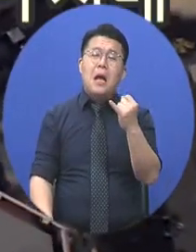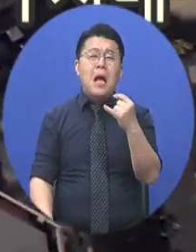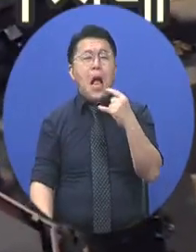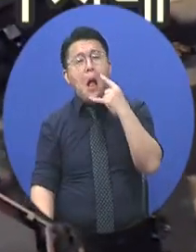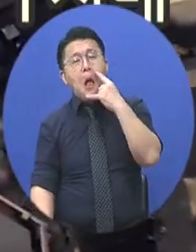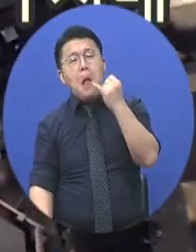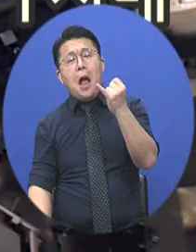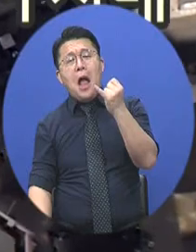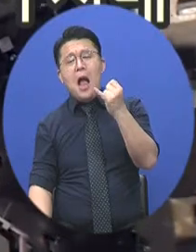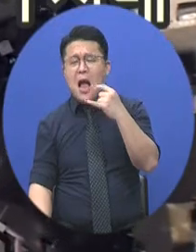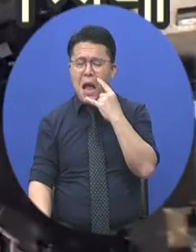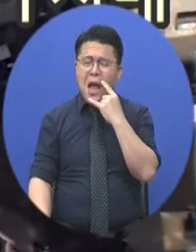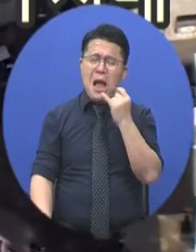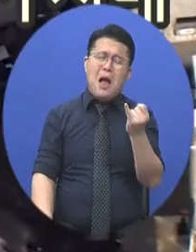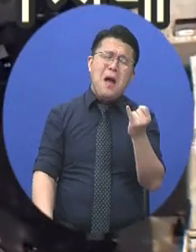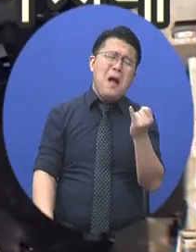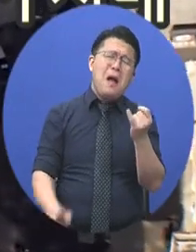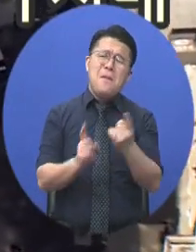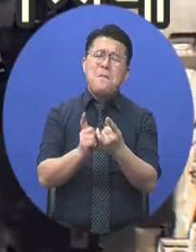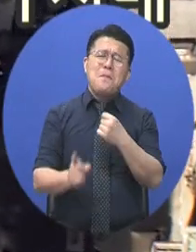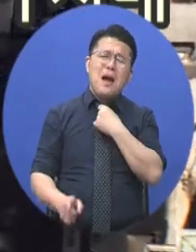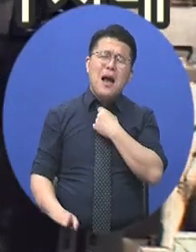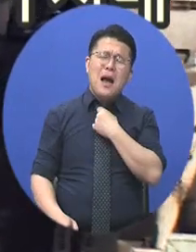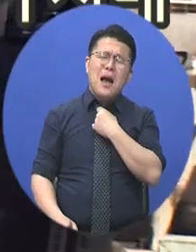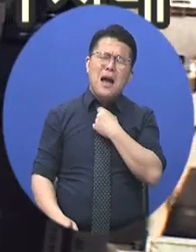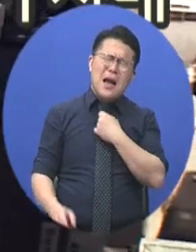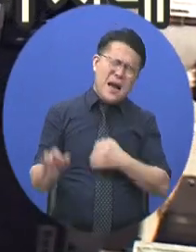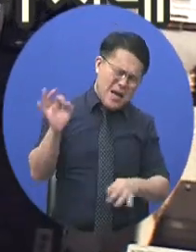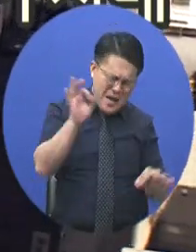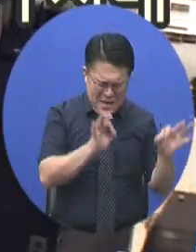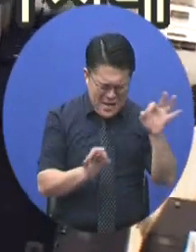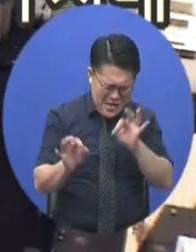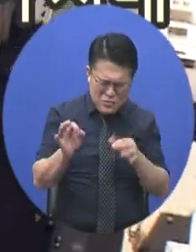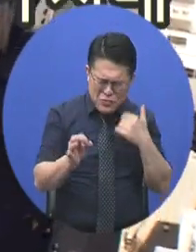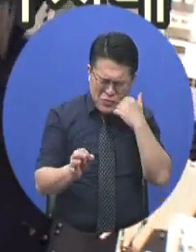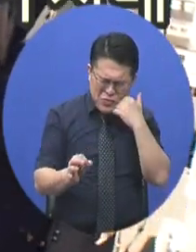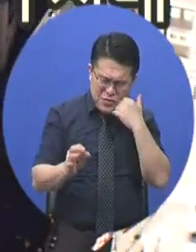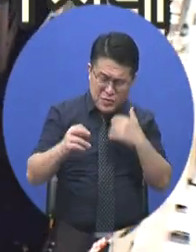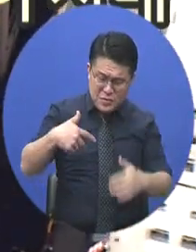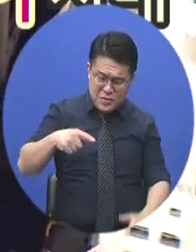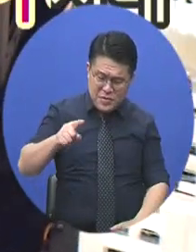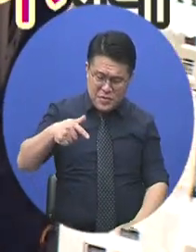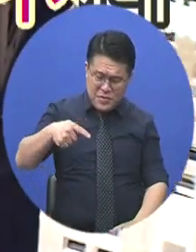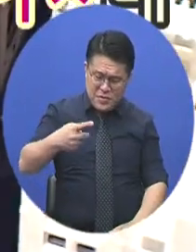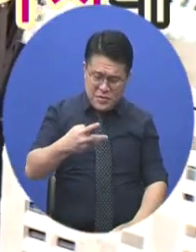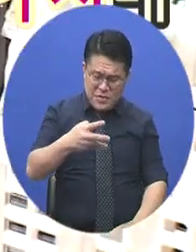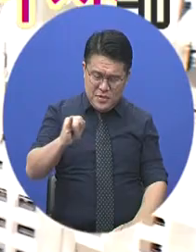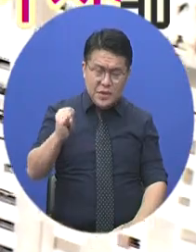다 같이